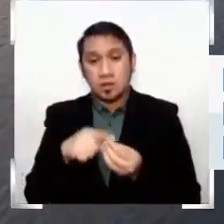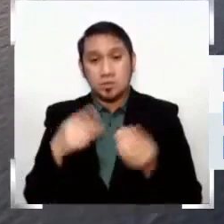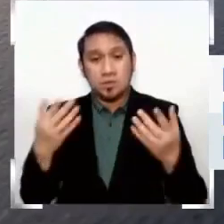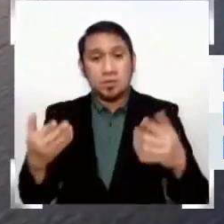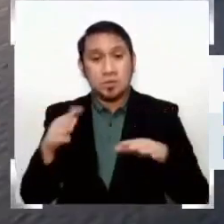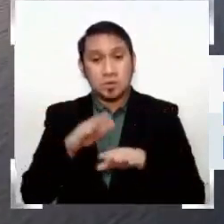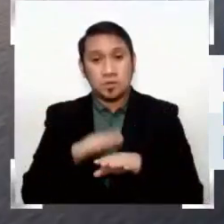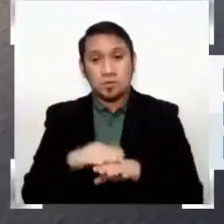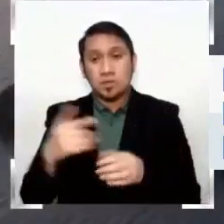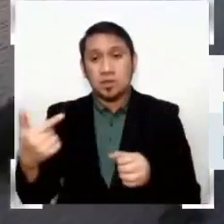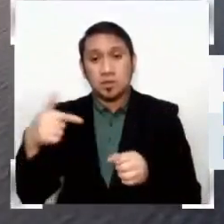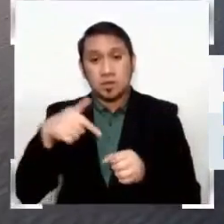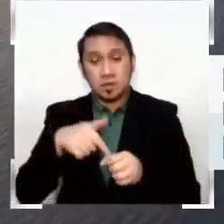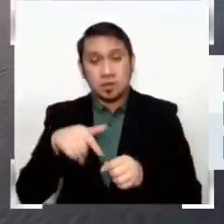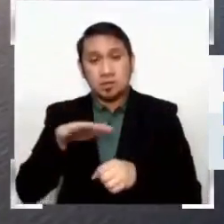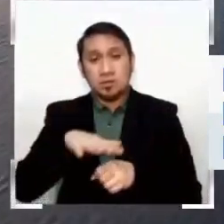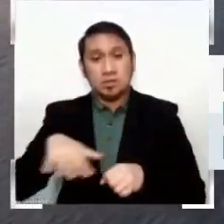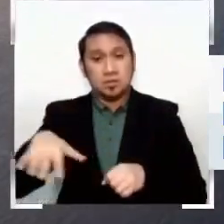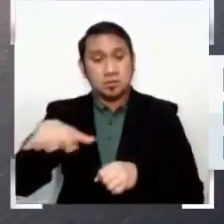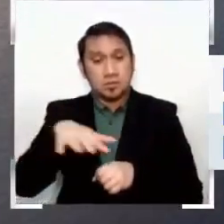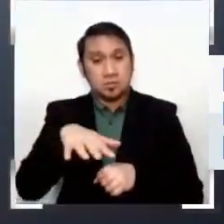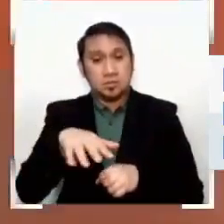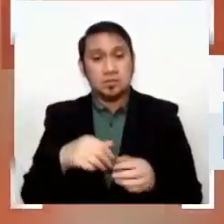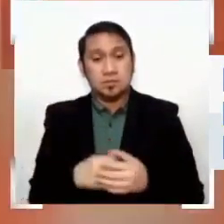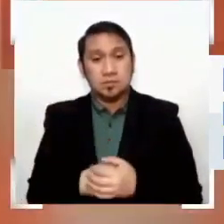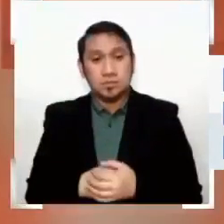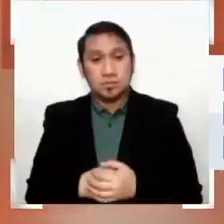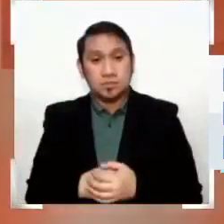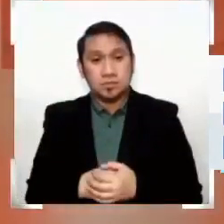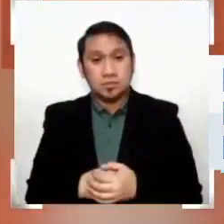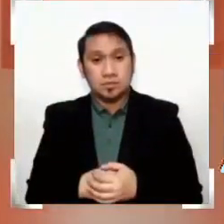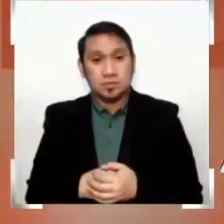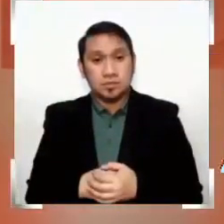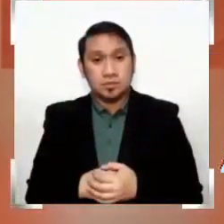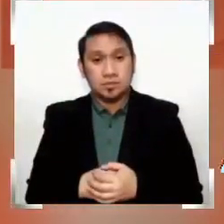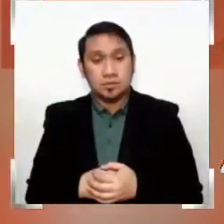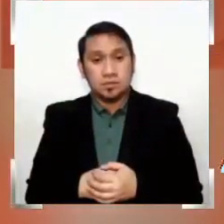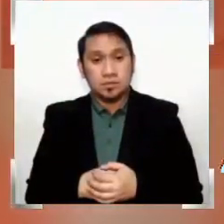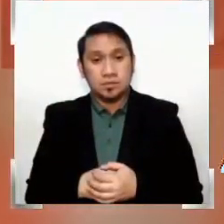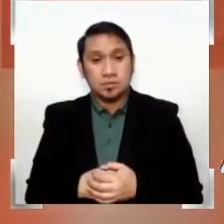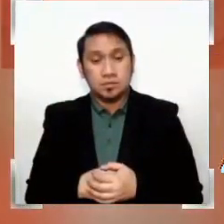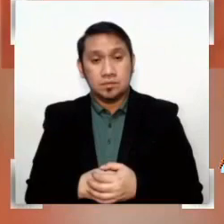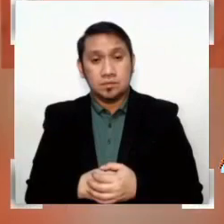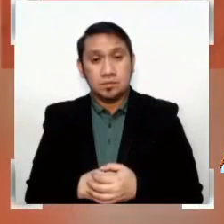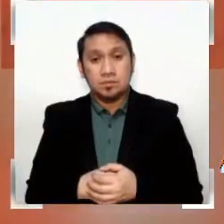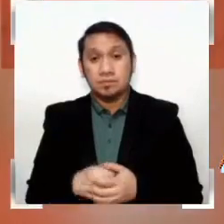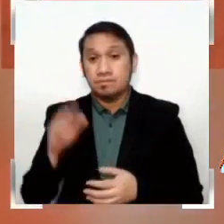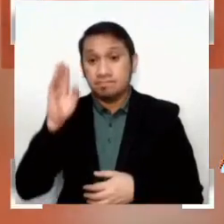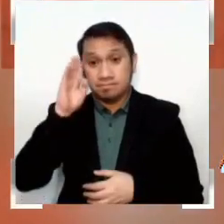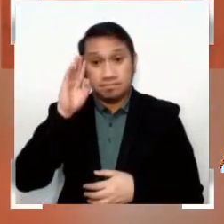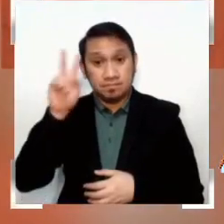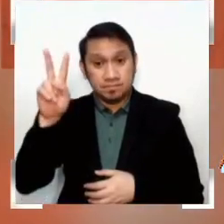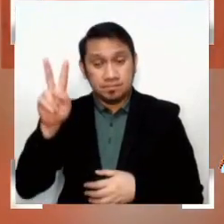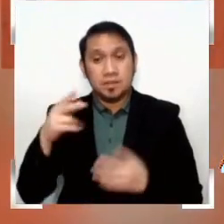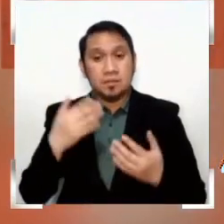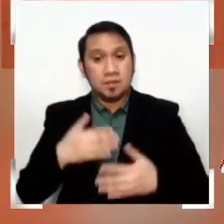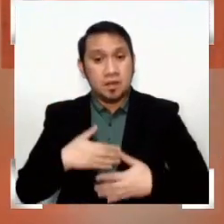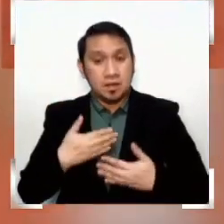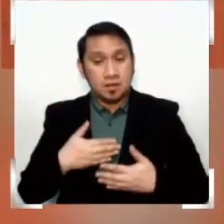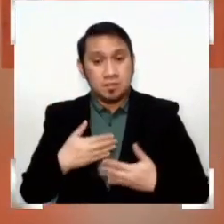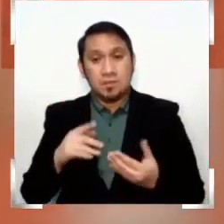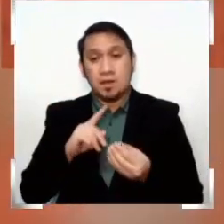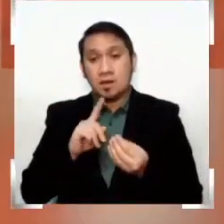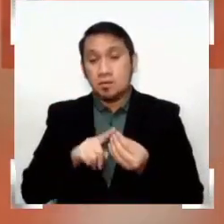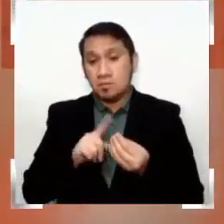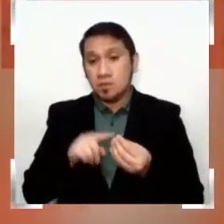exploration sa mga lugar na walang territorial dispute. Kung si Pangulong Bongbong Marcos natutuwa sa kinalabasan ng pulong kay